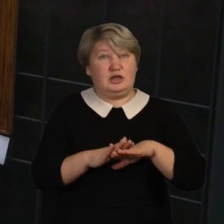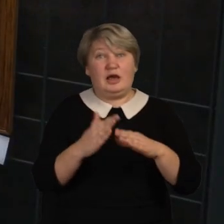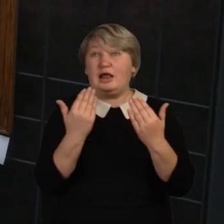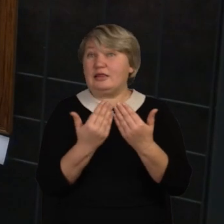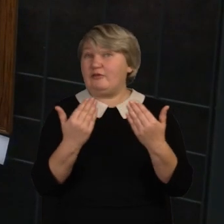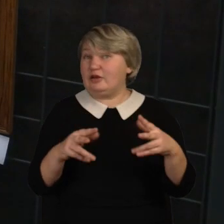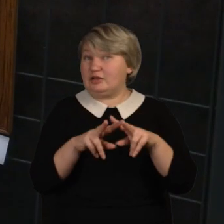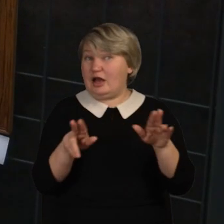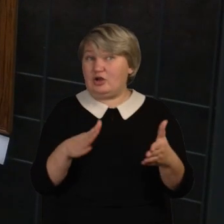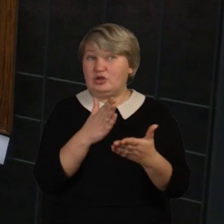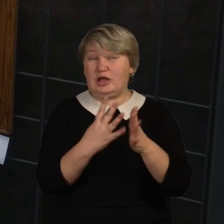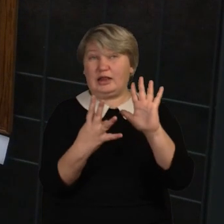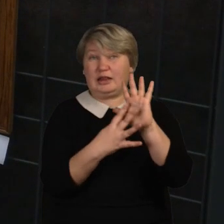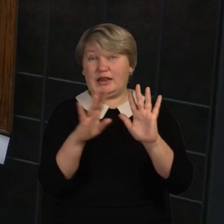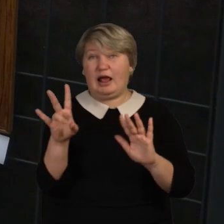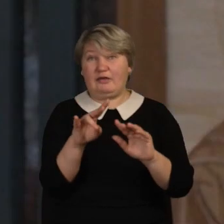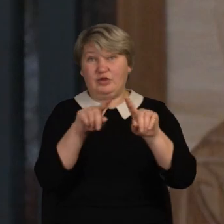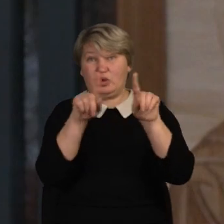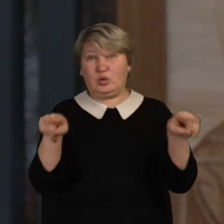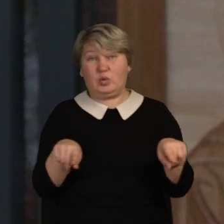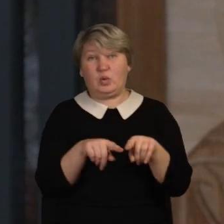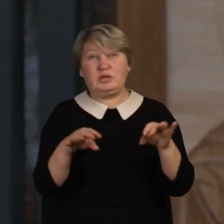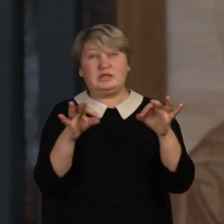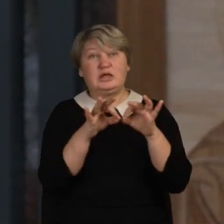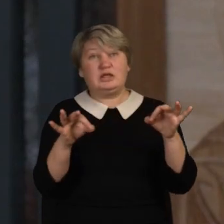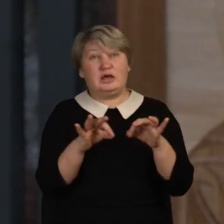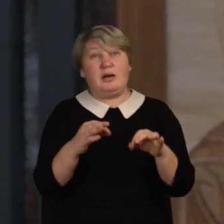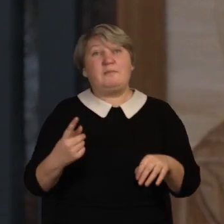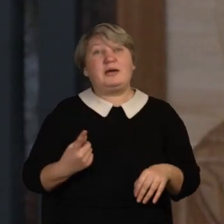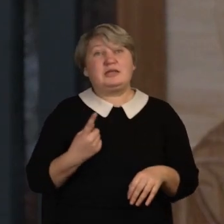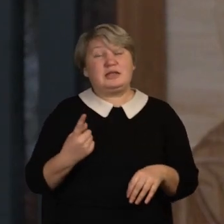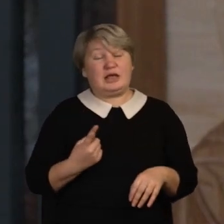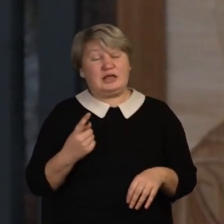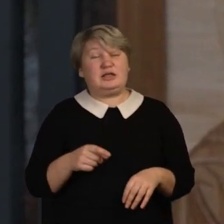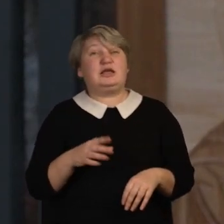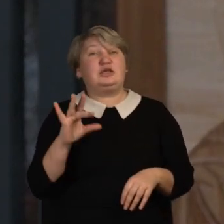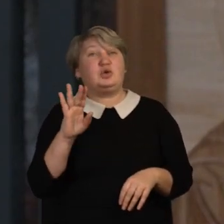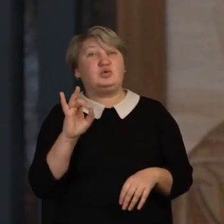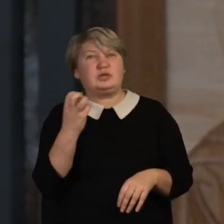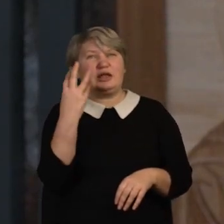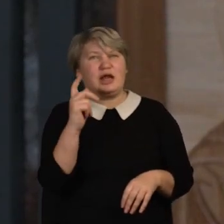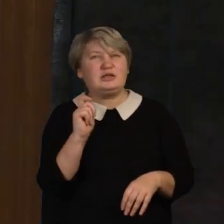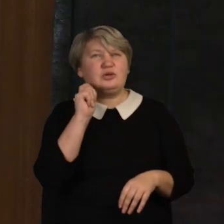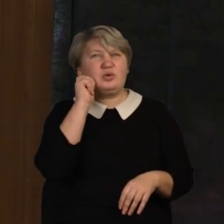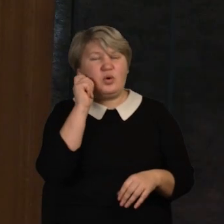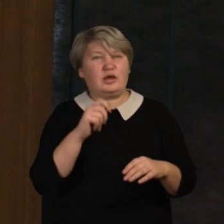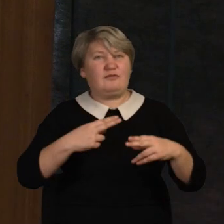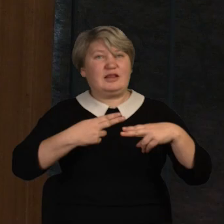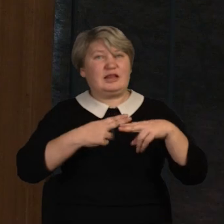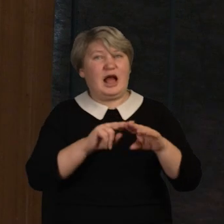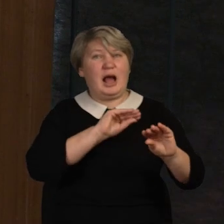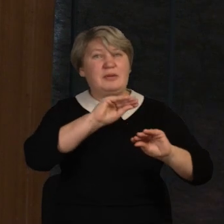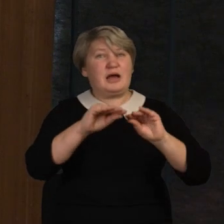також представили 9 ікон із соломи мисткині Галини Різничук. Вона розповіла, що за 13 років роботи у техніці аплікація